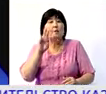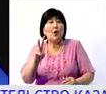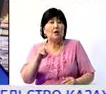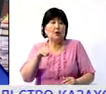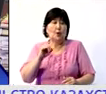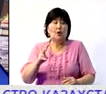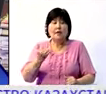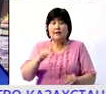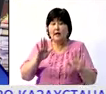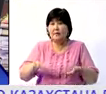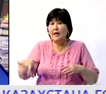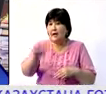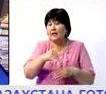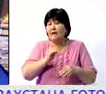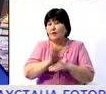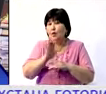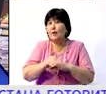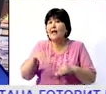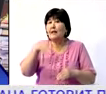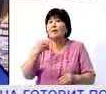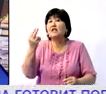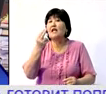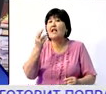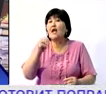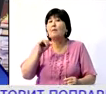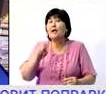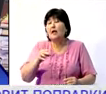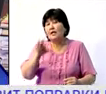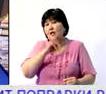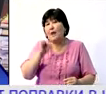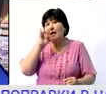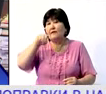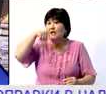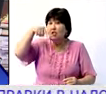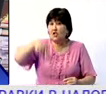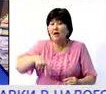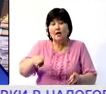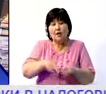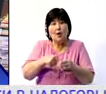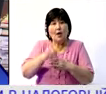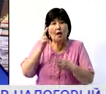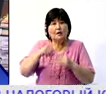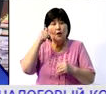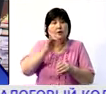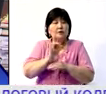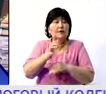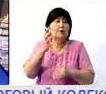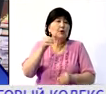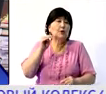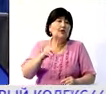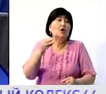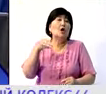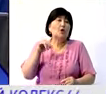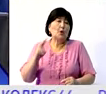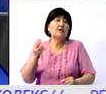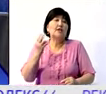Все сырье местное. В основном выпускаем тампонажный цемент, который используют на нефтяных скважинах. До конца года планируем выпустить 500 тысяч тонн